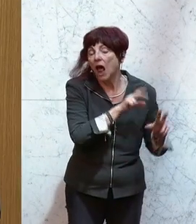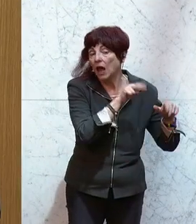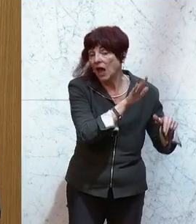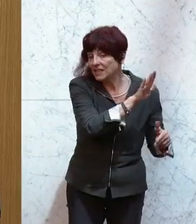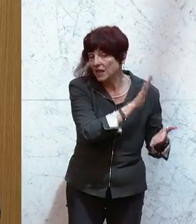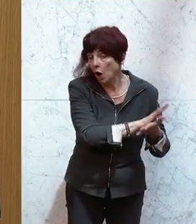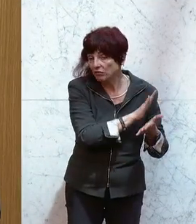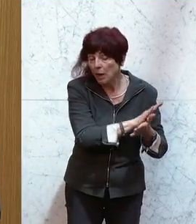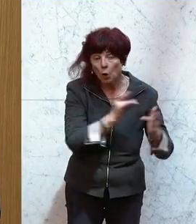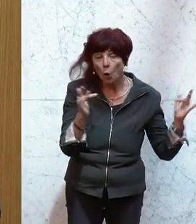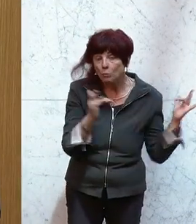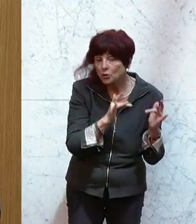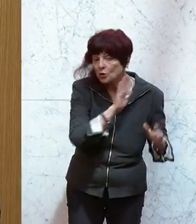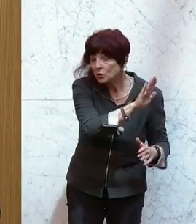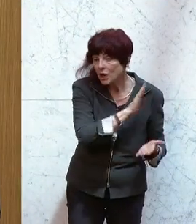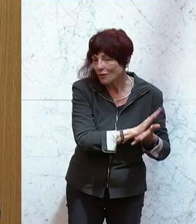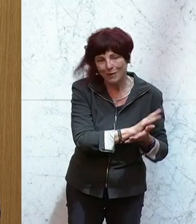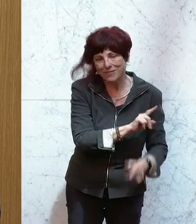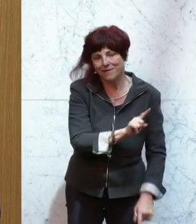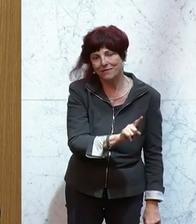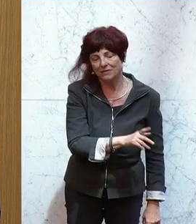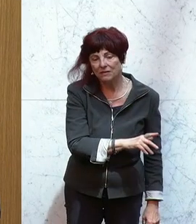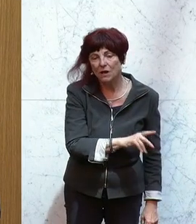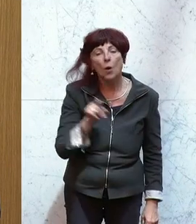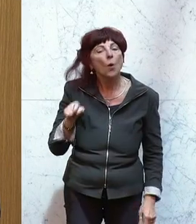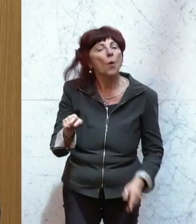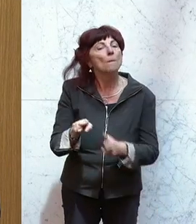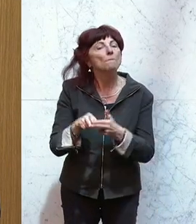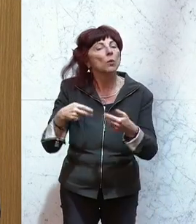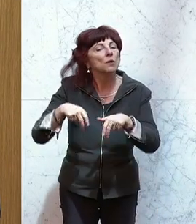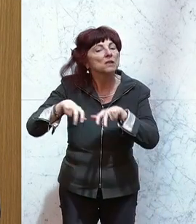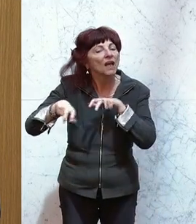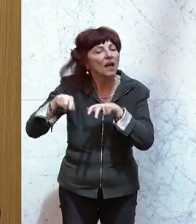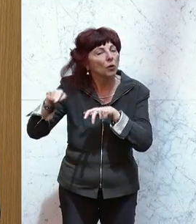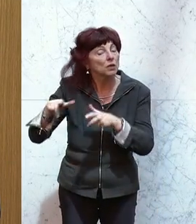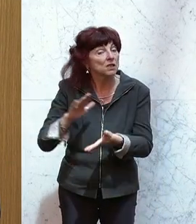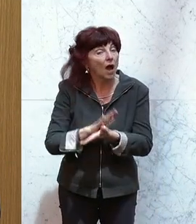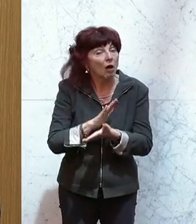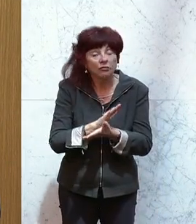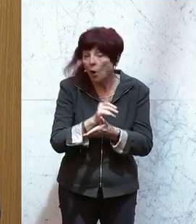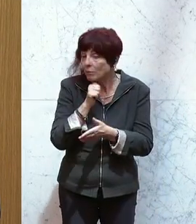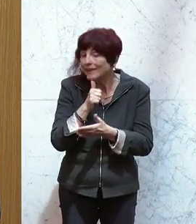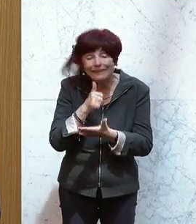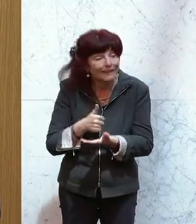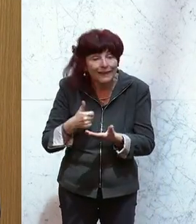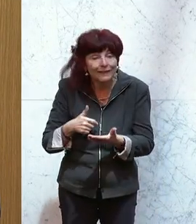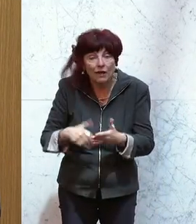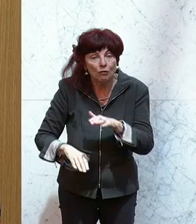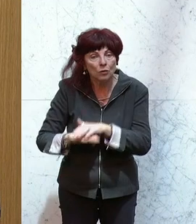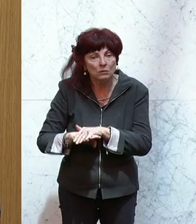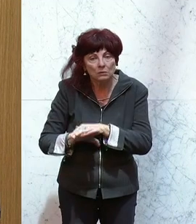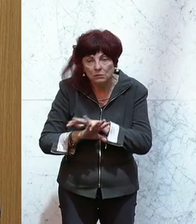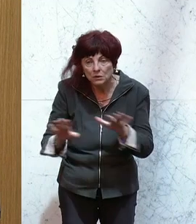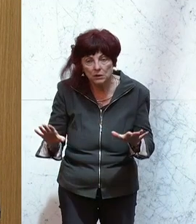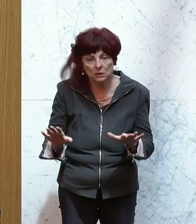der Opposition. Die Bundesregierung hat diese Aufgabe leider gar nicht erfüllt, überhaupt nicht erfüllt. Sie